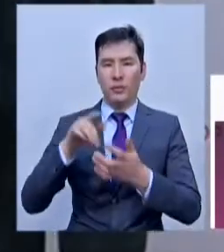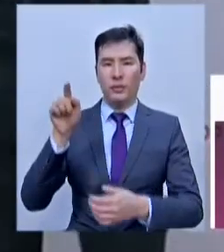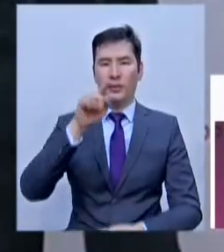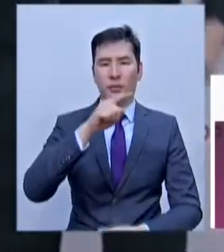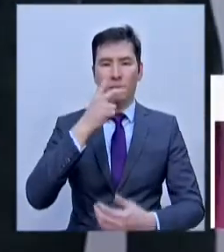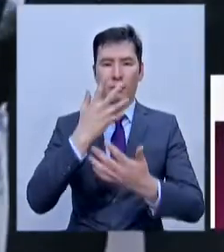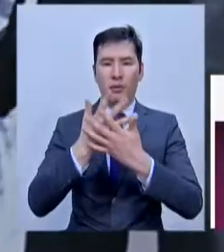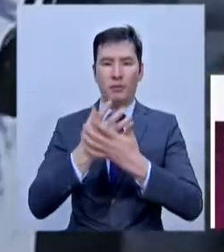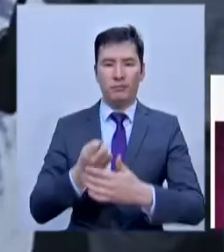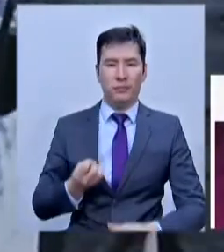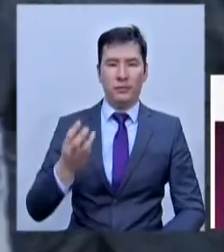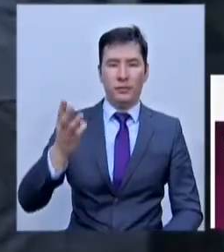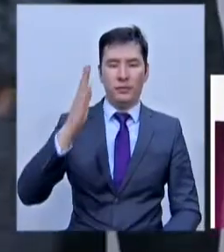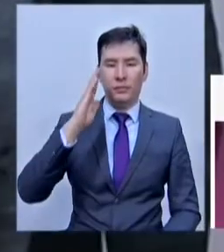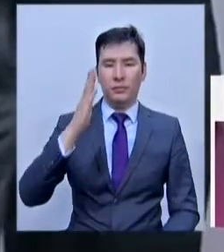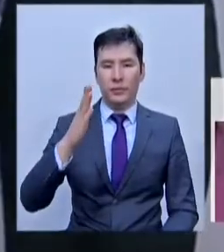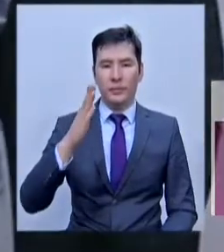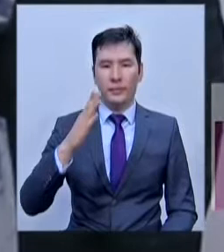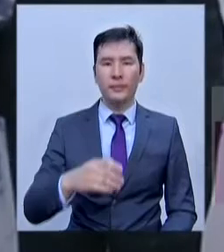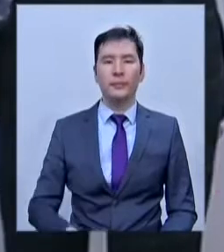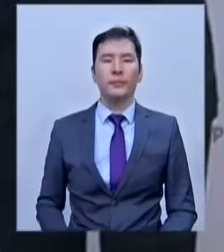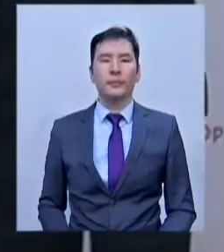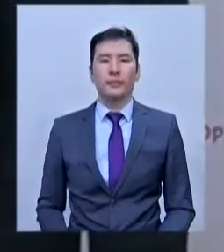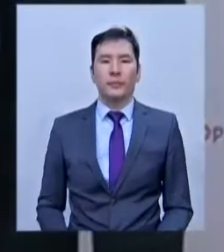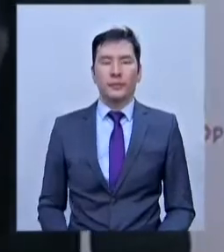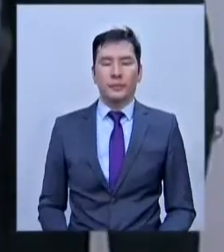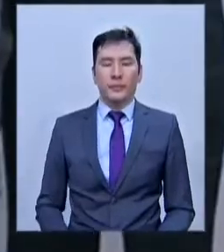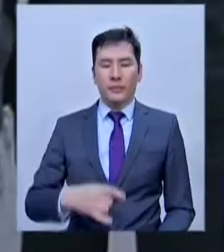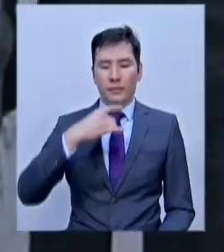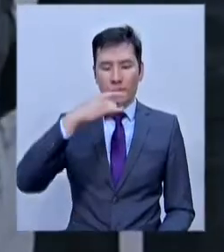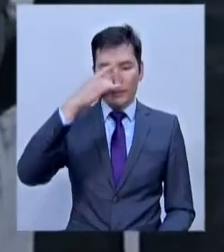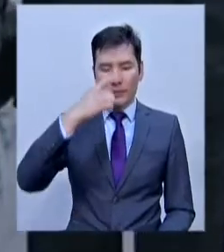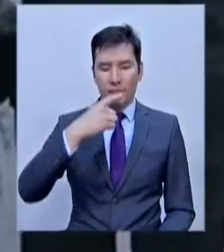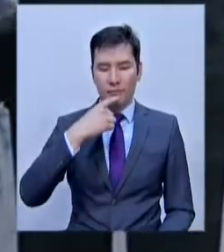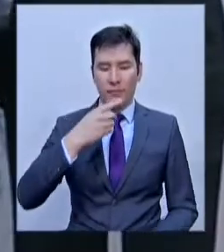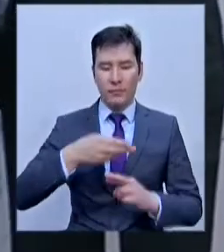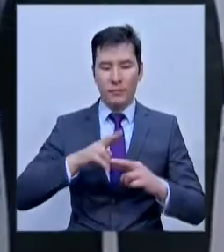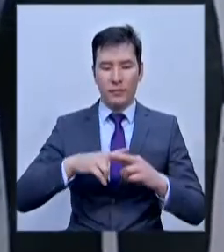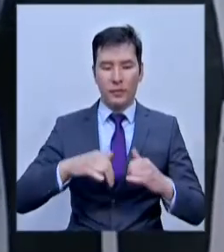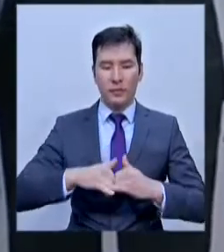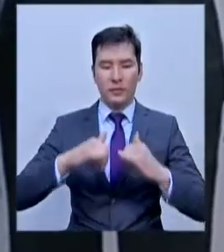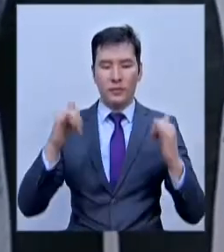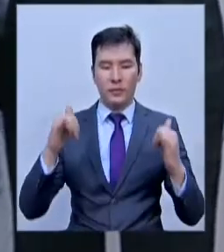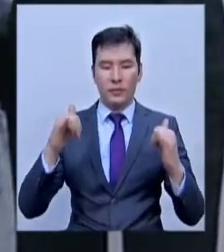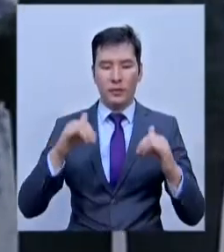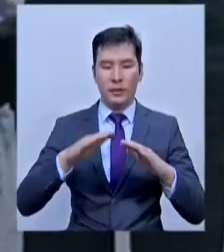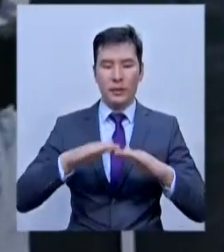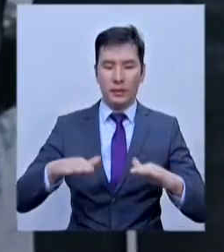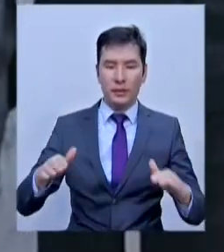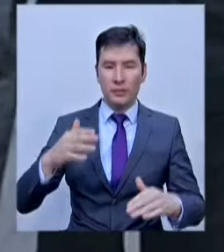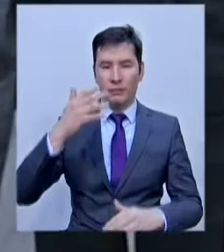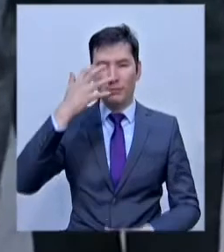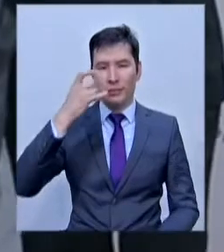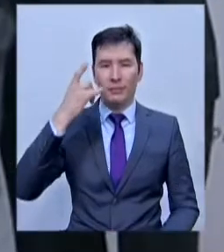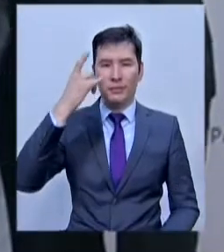аясын кеңейту, білікті де білімді жастардың қатарын арттыру, қазақ тіліндегі сапалы ақпараттық өнімдерді көбейту. Балалар сүйікті анимациялық фильмдерді